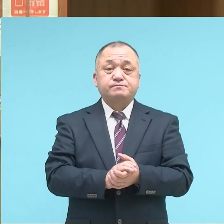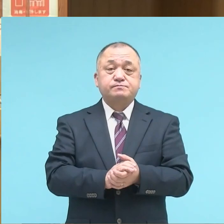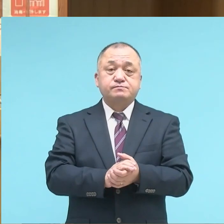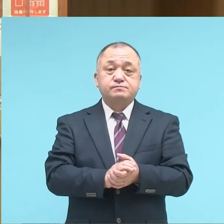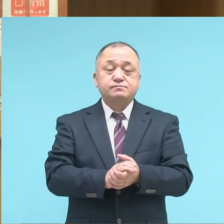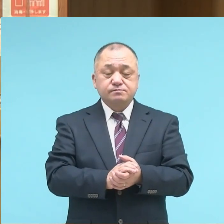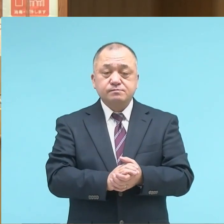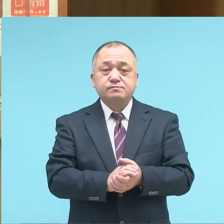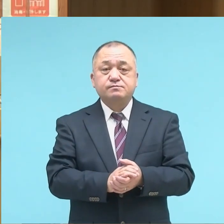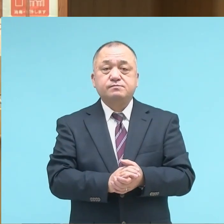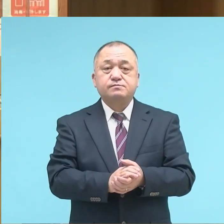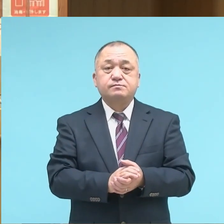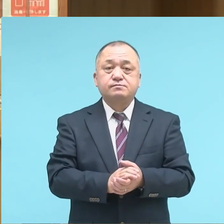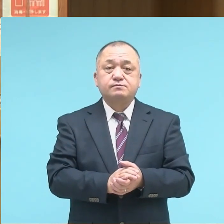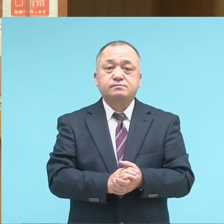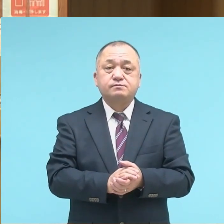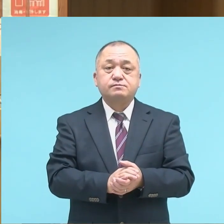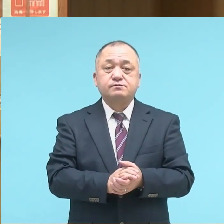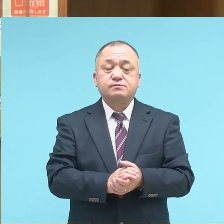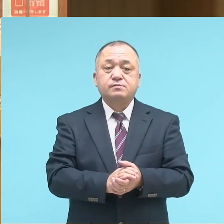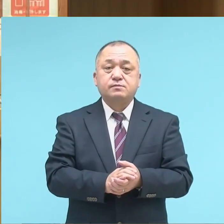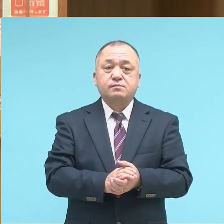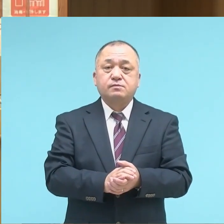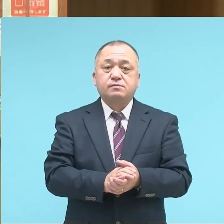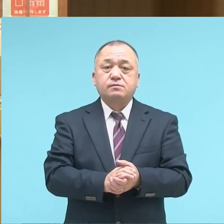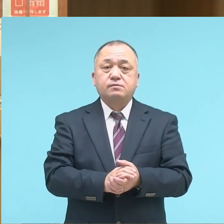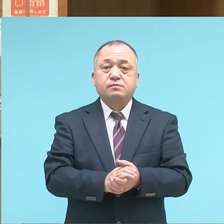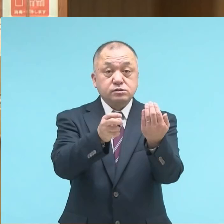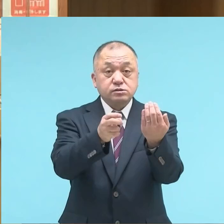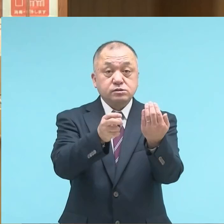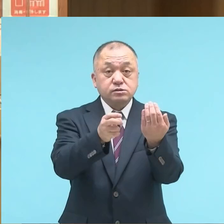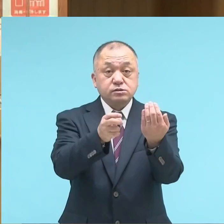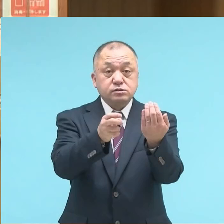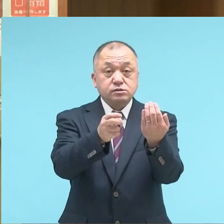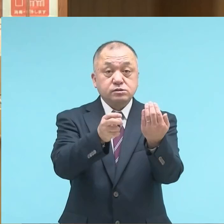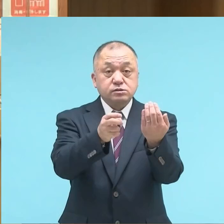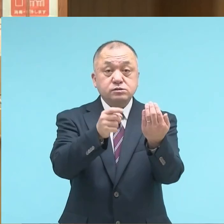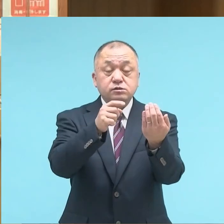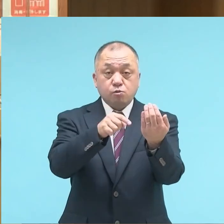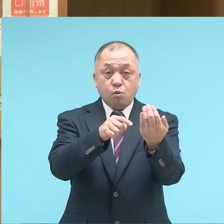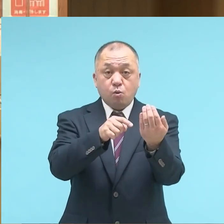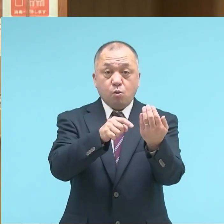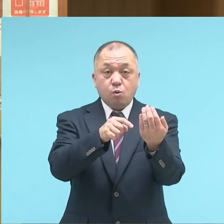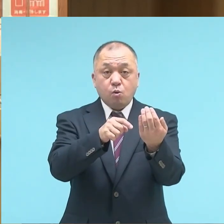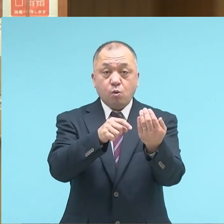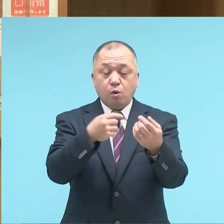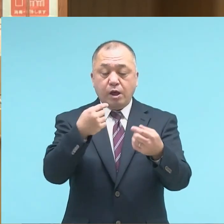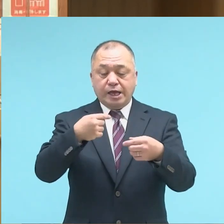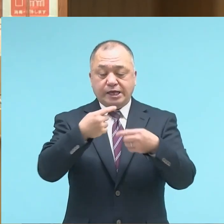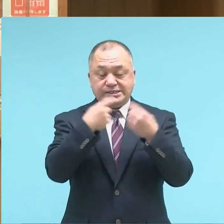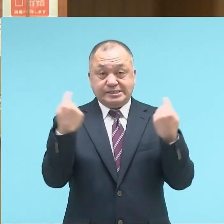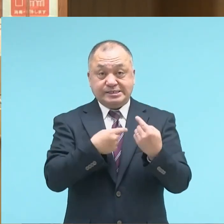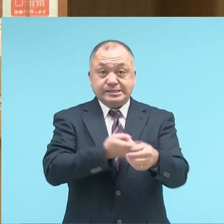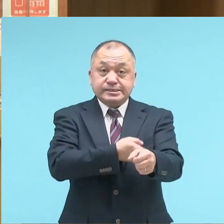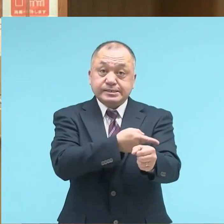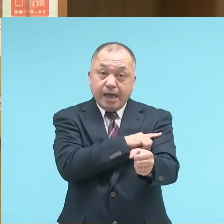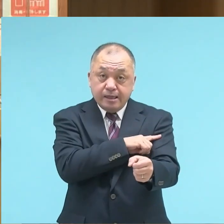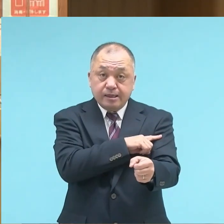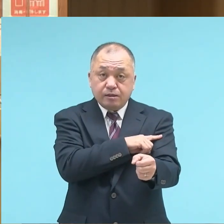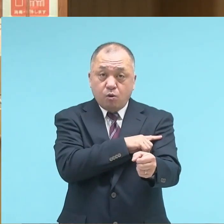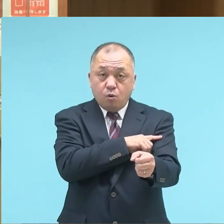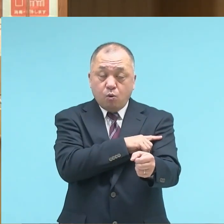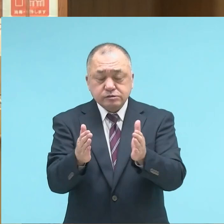あ、まあ、現実的にですね、法律でのそういった試験の制限とか、そういったものは最小でな